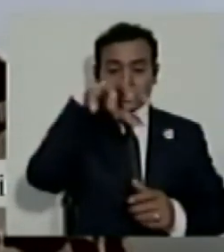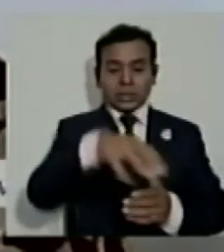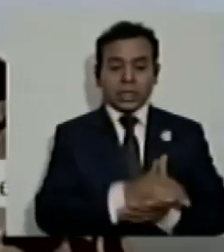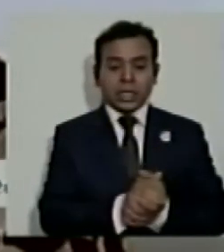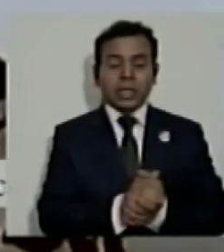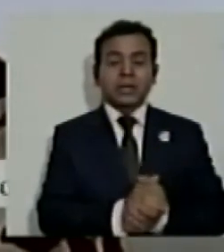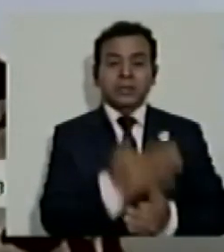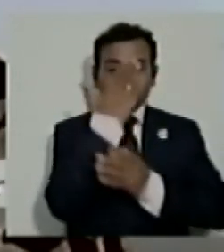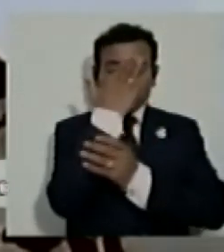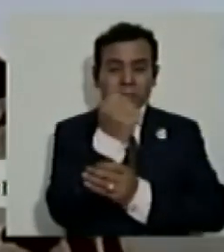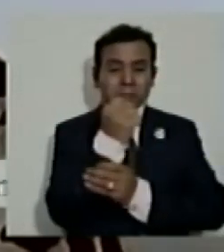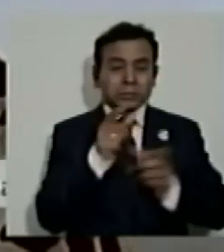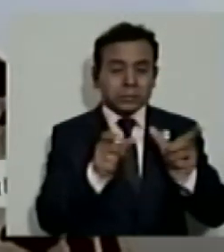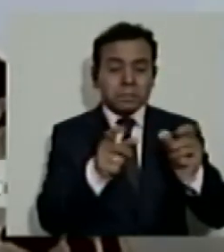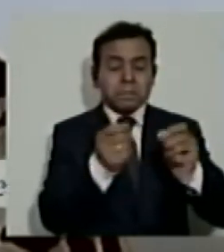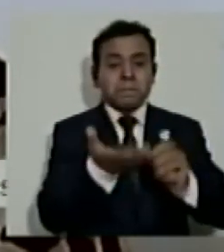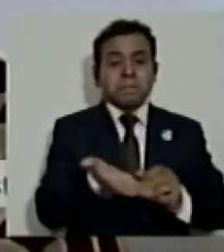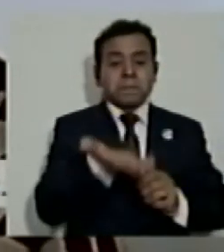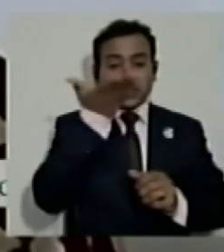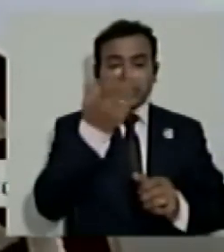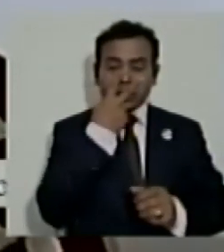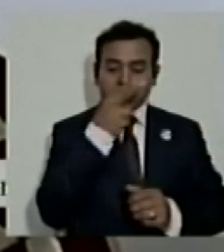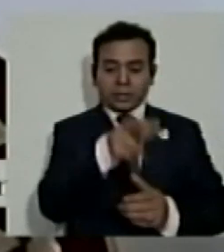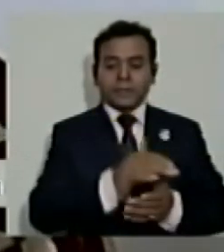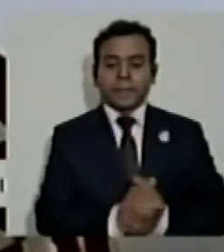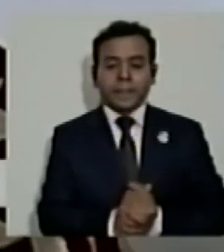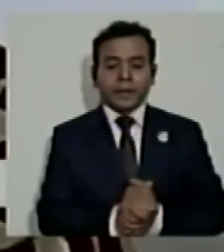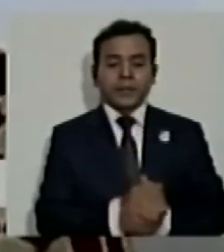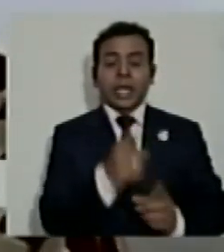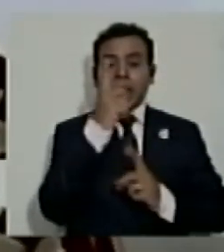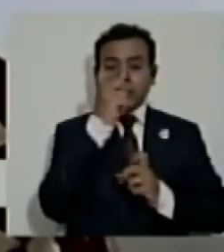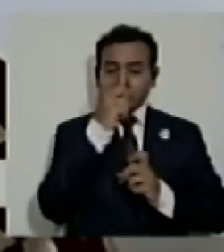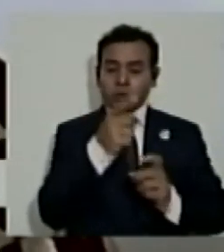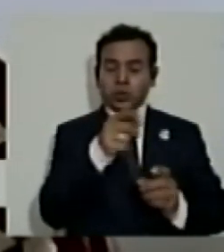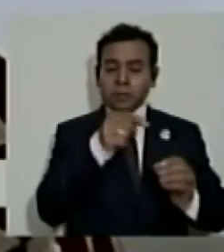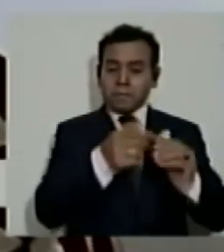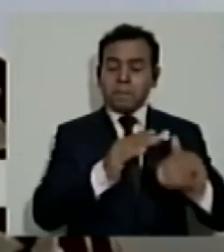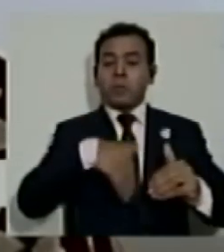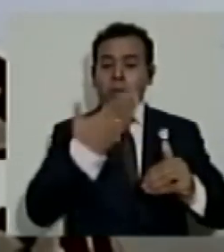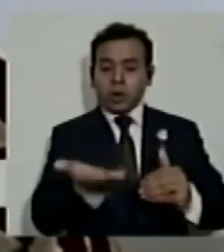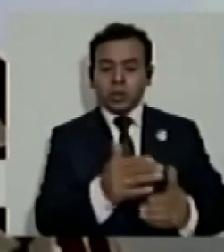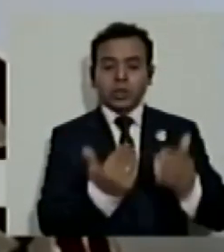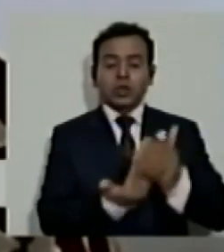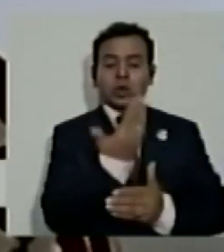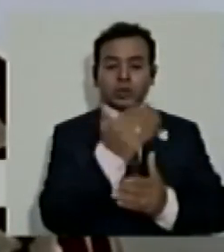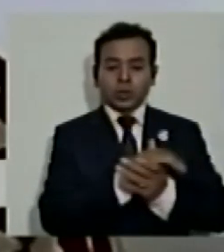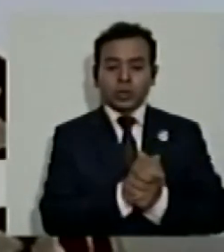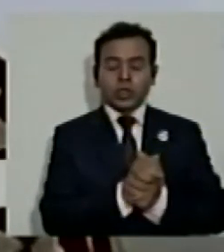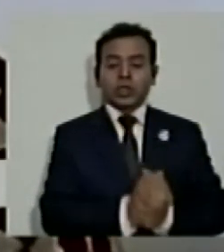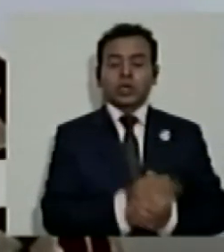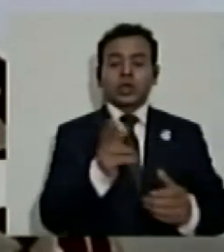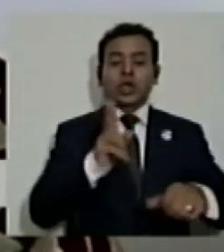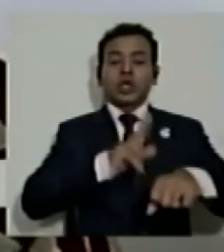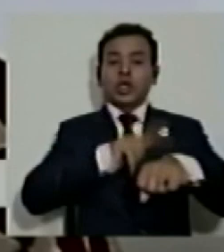এই গাজীপুরের পরেই আমরা নতুন সংক্রমণের এরিয়া হিসেবে আমরা দেখছি নরসিংদীতে রোগীর সংখ্যা বেশি এবং এর পরবর্তীতে নতুন